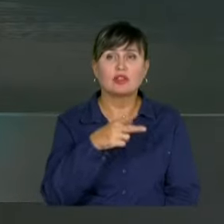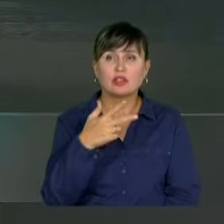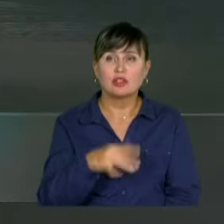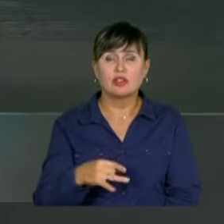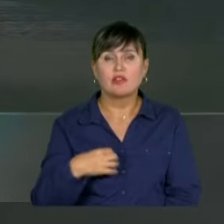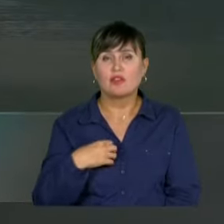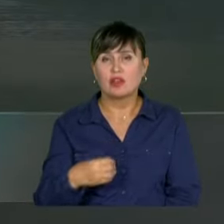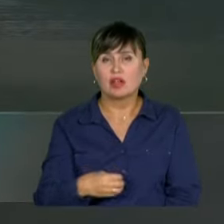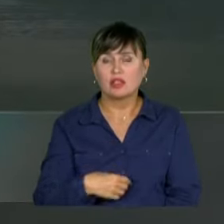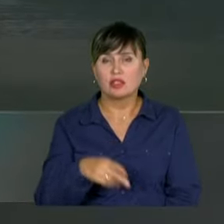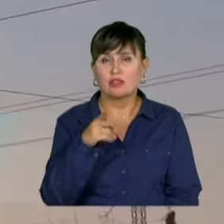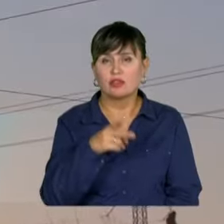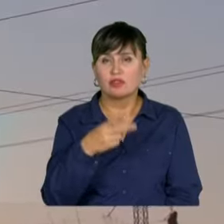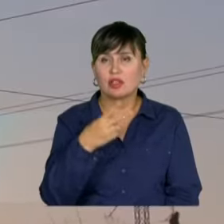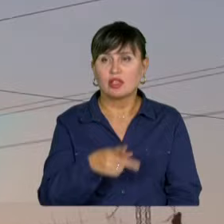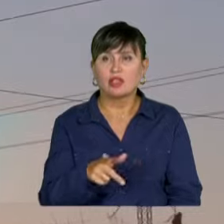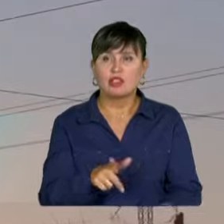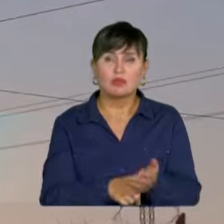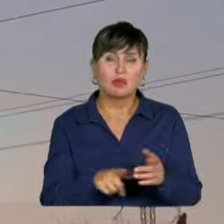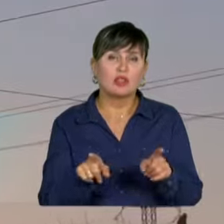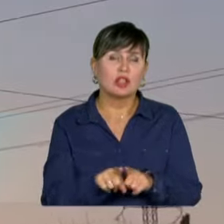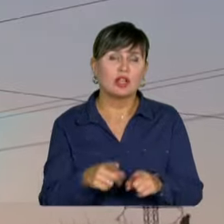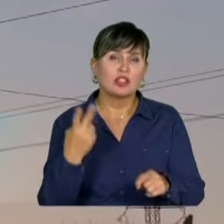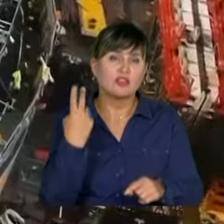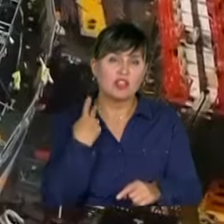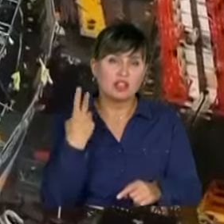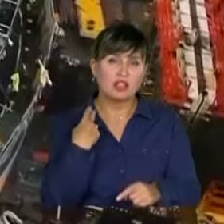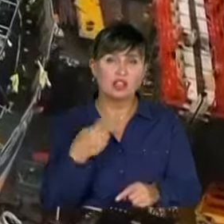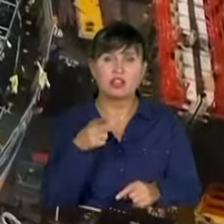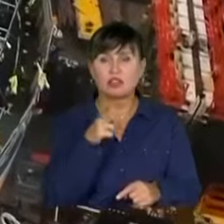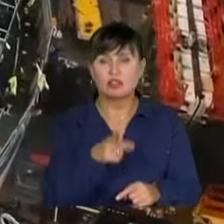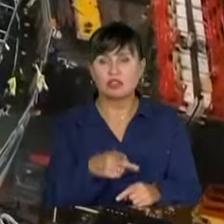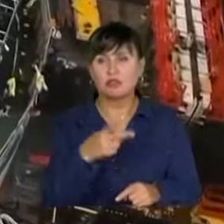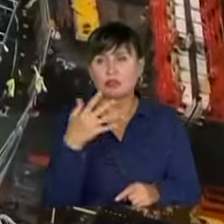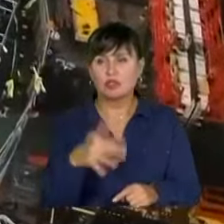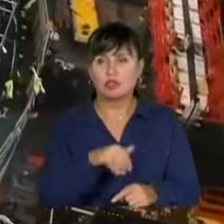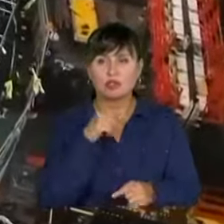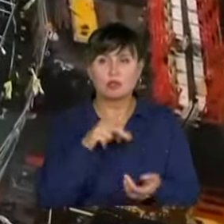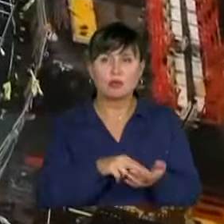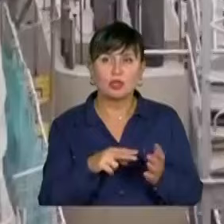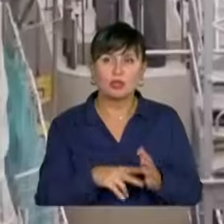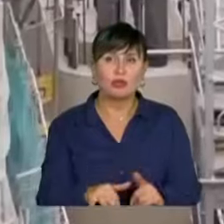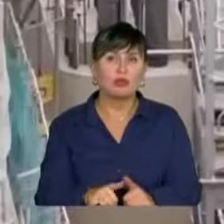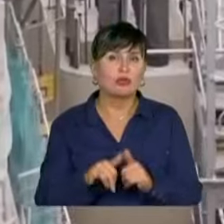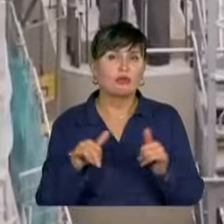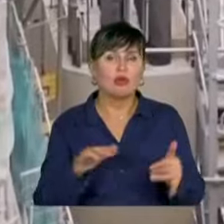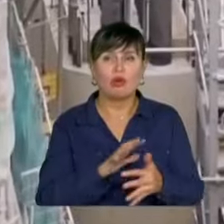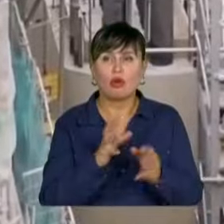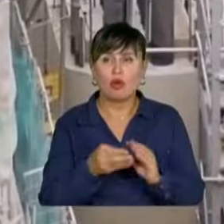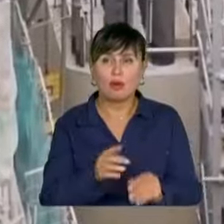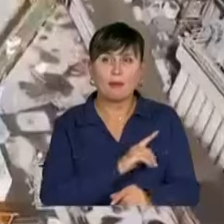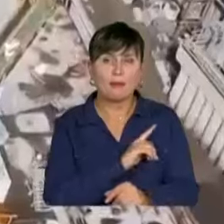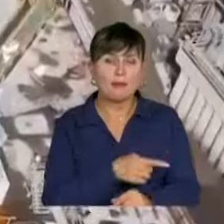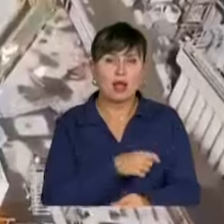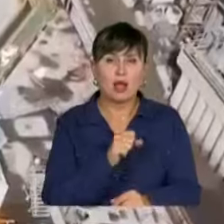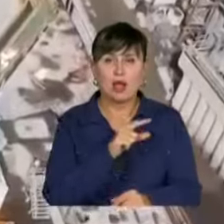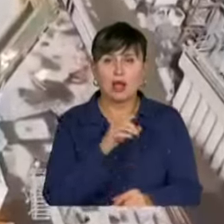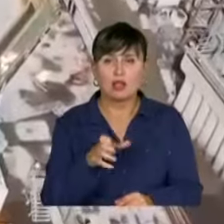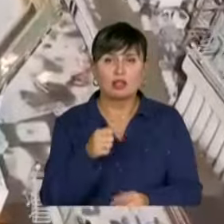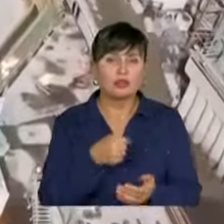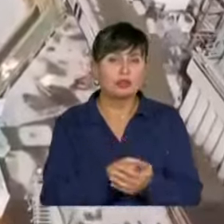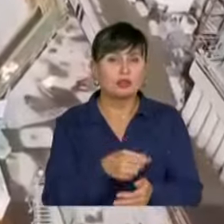Франция – к 2027. Также в Великобритании к 2050 году планируют увеличить общую мощность АЭС до